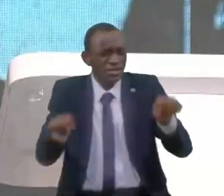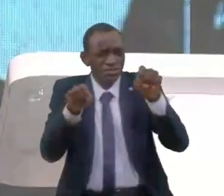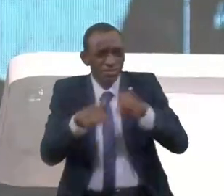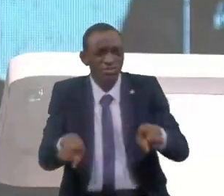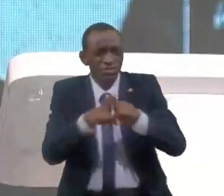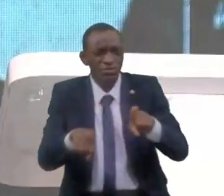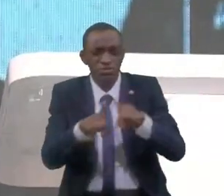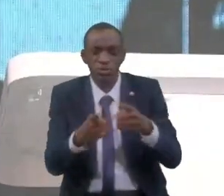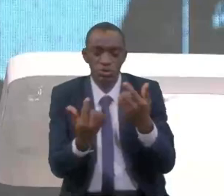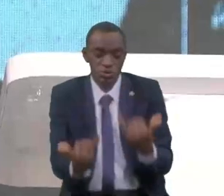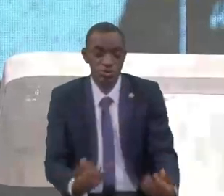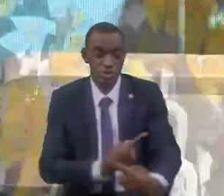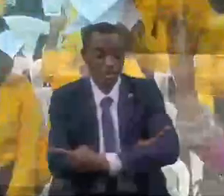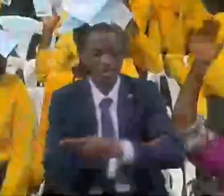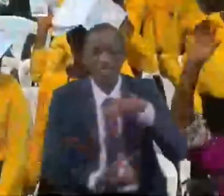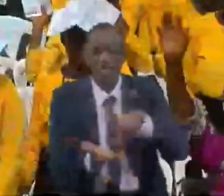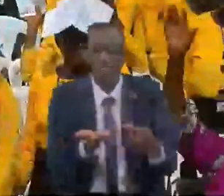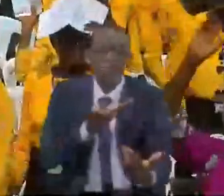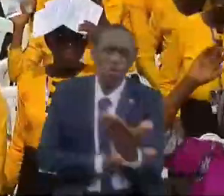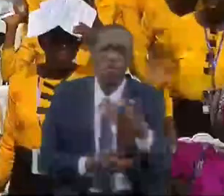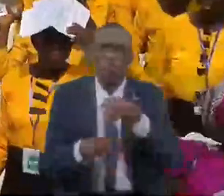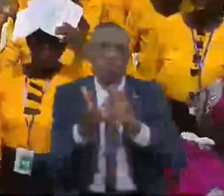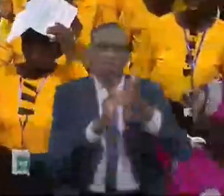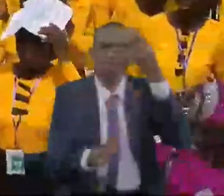ce matin, au nom de Jésus.